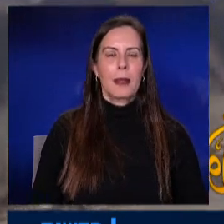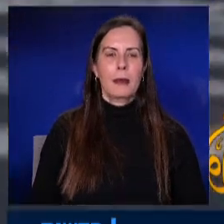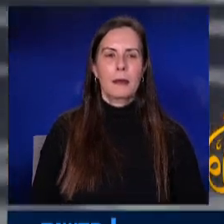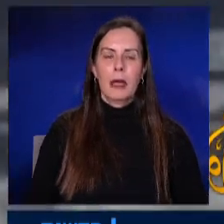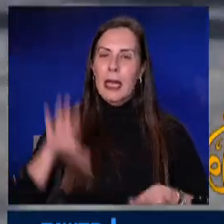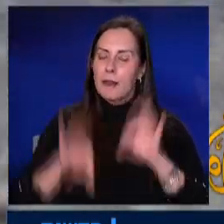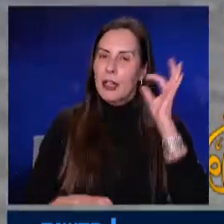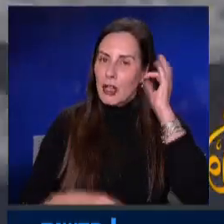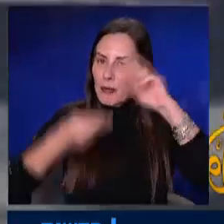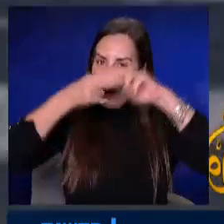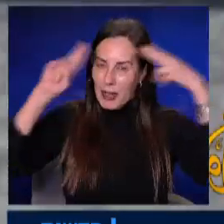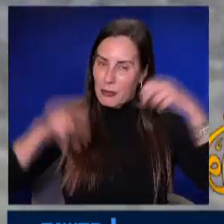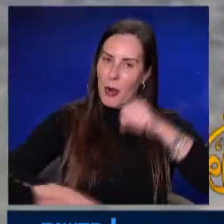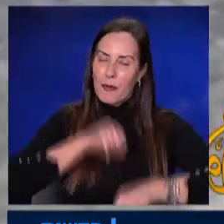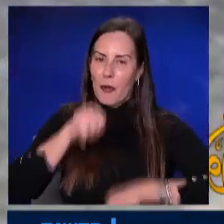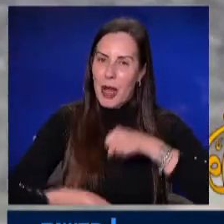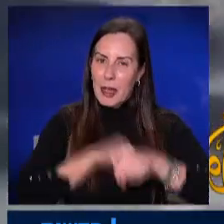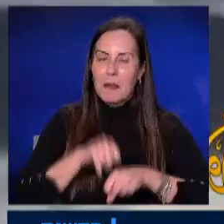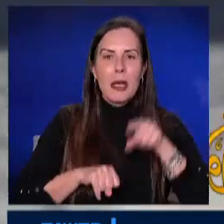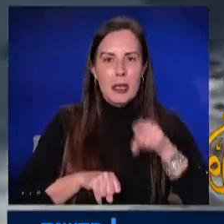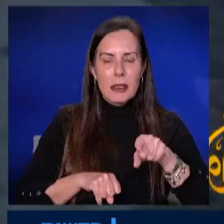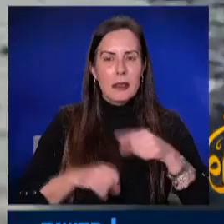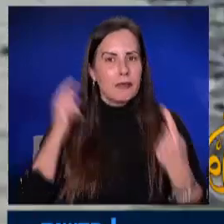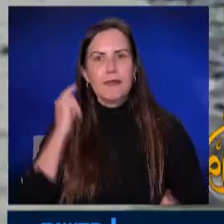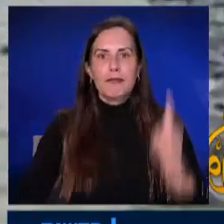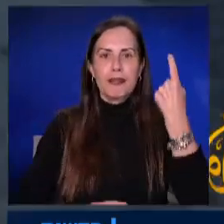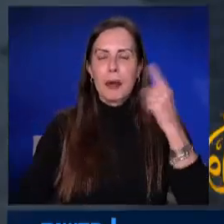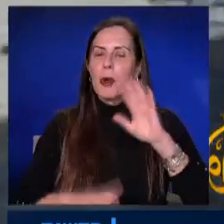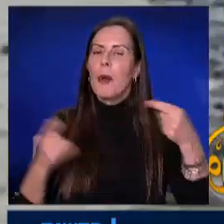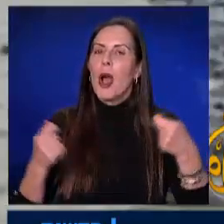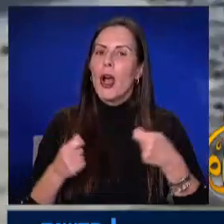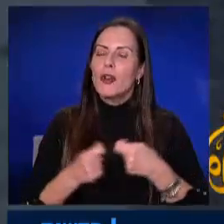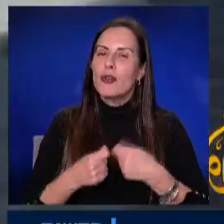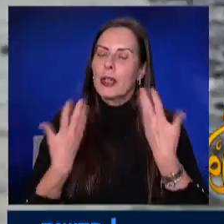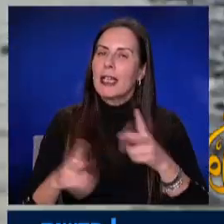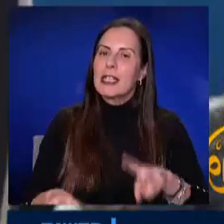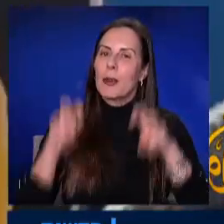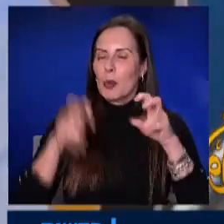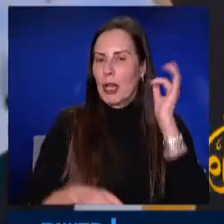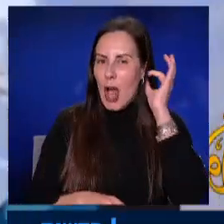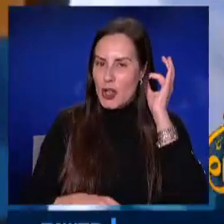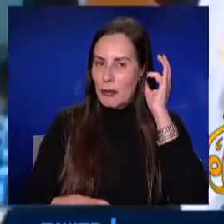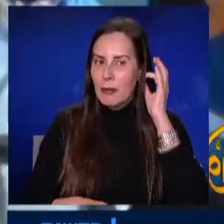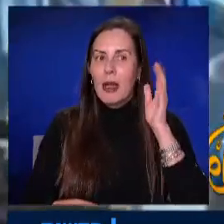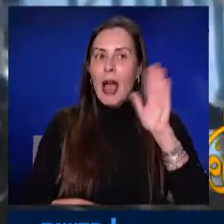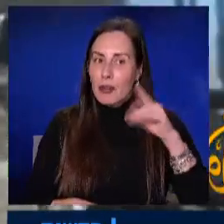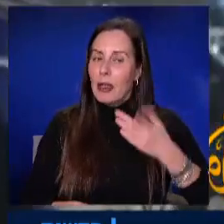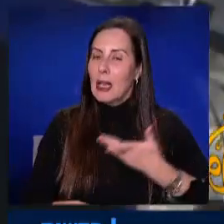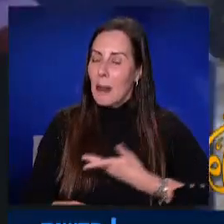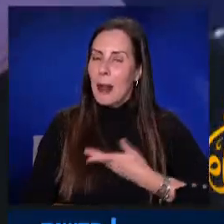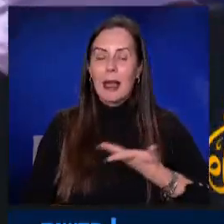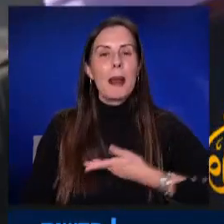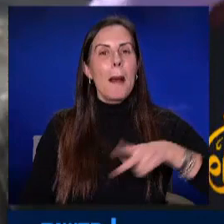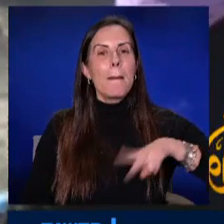נבחרת הנשים של אפגניסטן ברכיבת כביש נחשבת לפורצת דרך בכל הקשור להענקת הזדמנויות לנשים. היא אף הייתה מועמדת לפרס